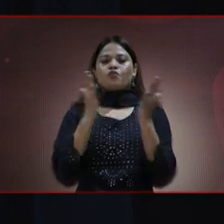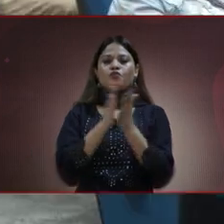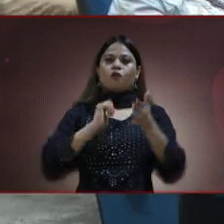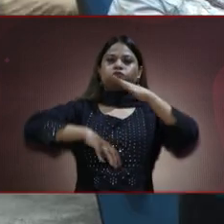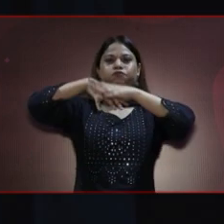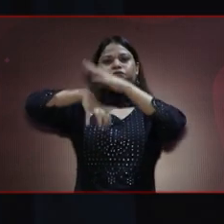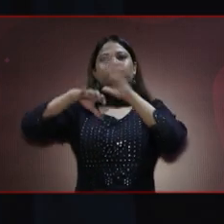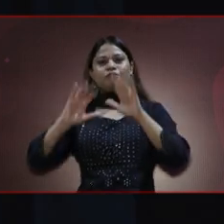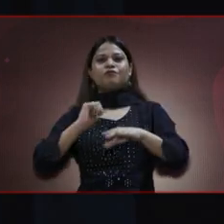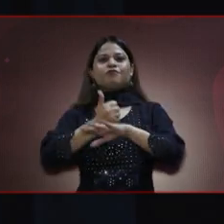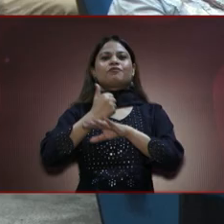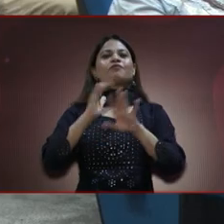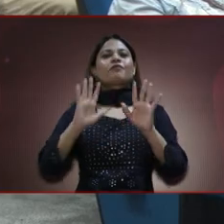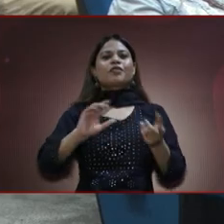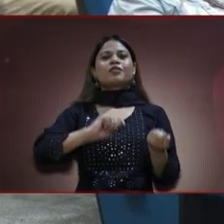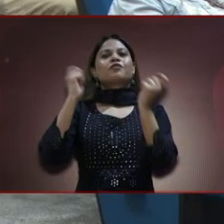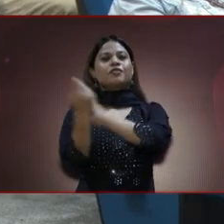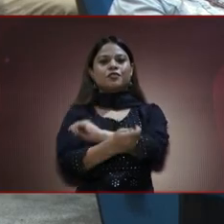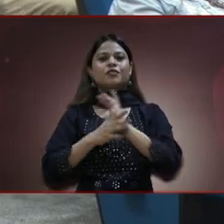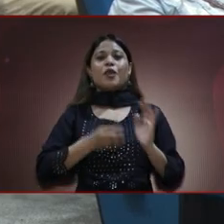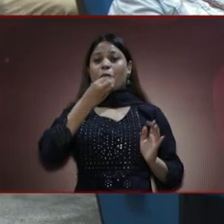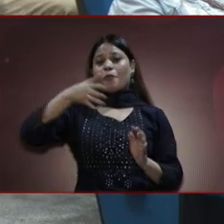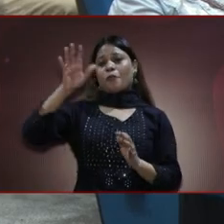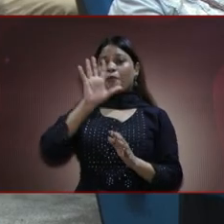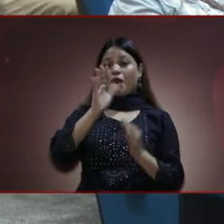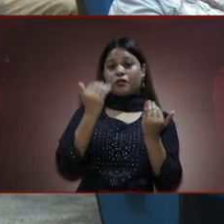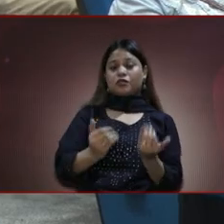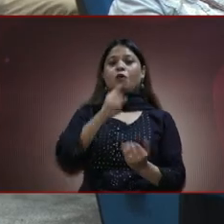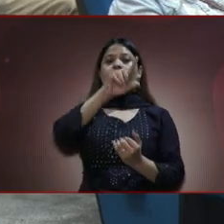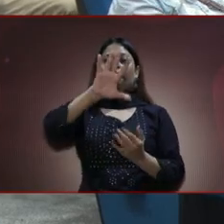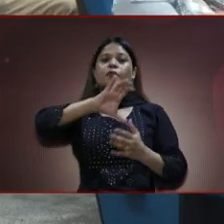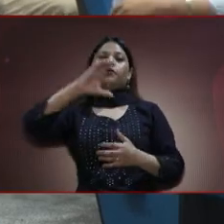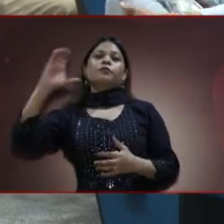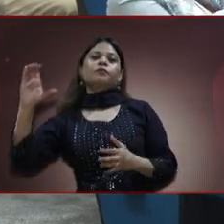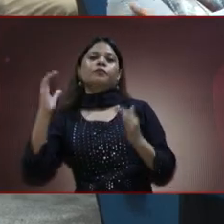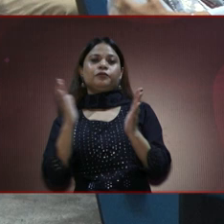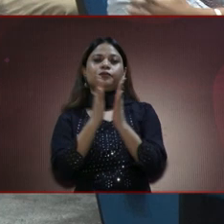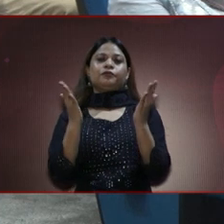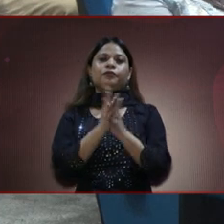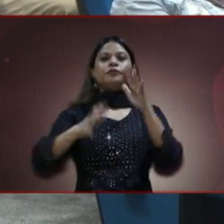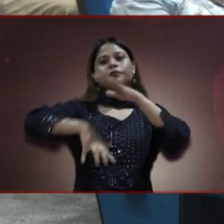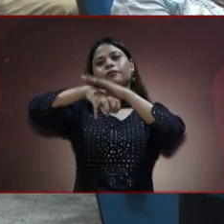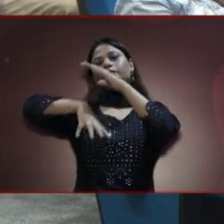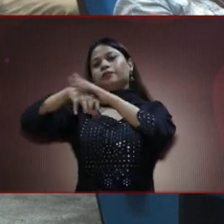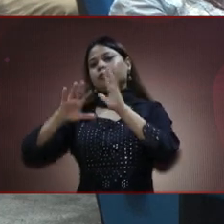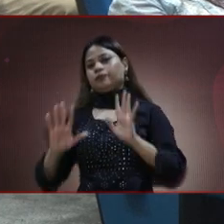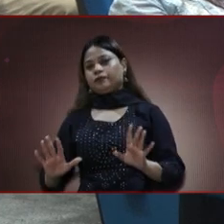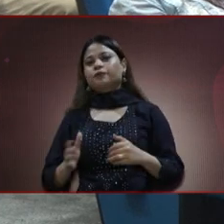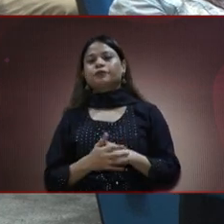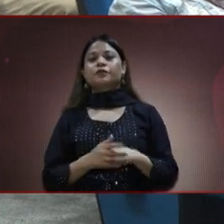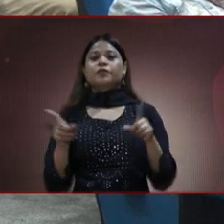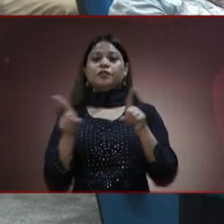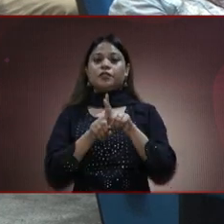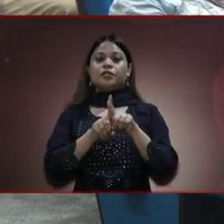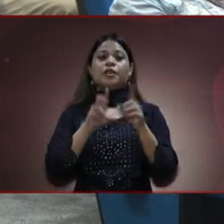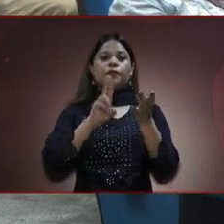आधार रहा है CBSE में जो 2.5 करोड़ बच्चे पढ़ रहे हैं उसके आधार पर हम लोगों ने कैलकुलेशन किया है। लेकिन ये किताबें निसंदेह